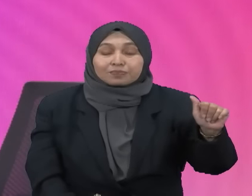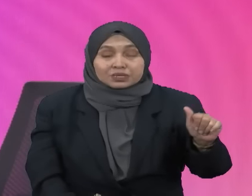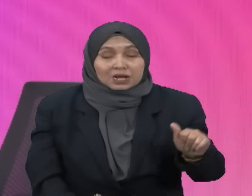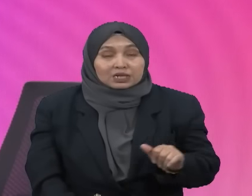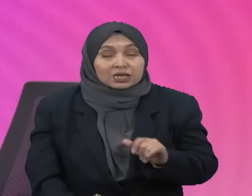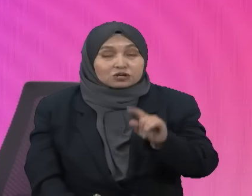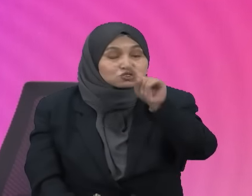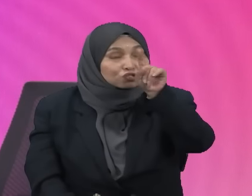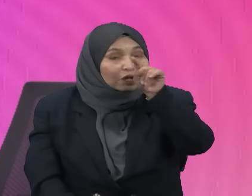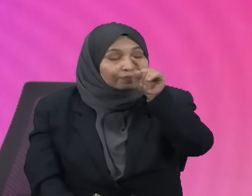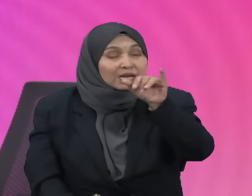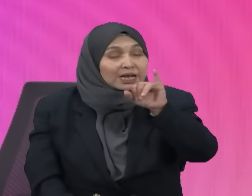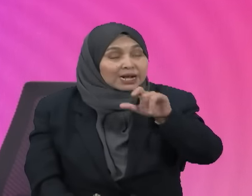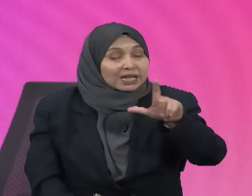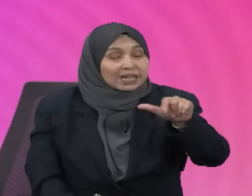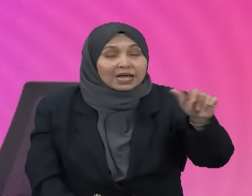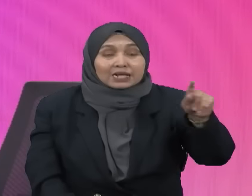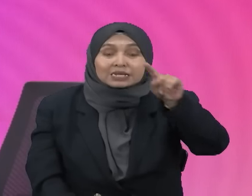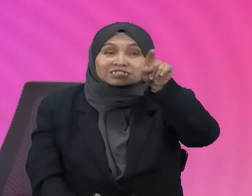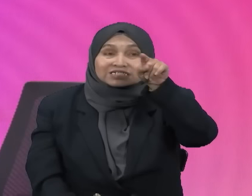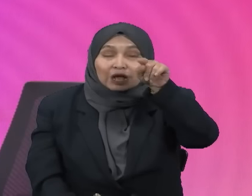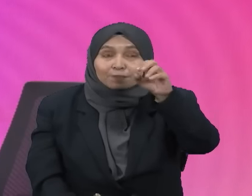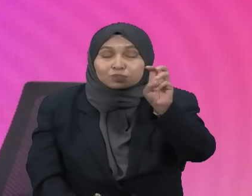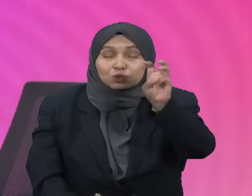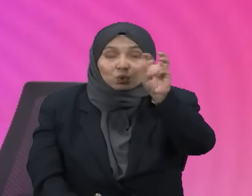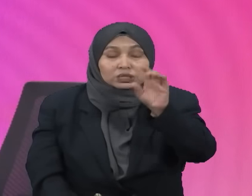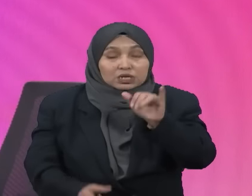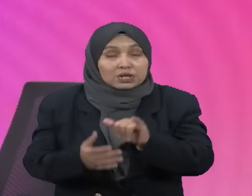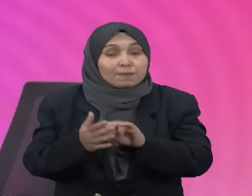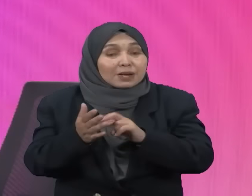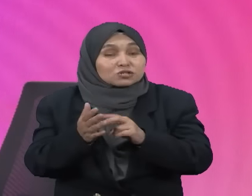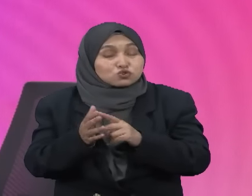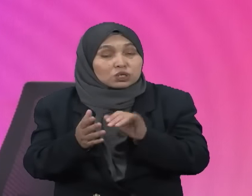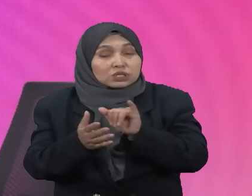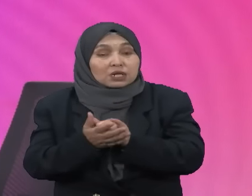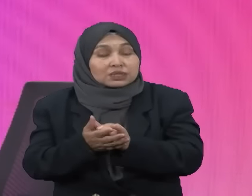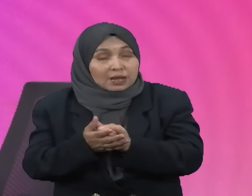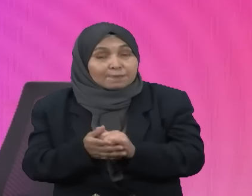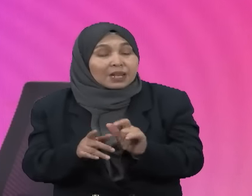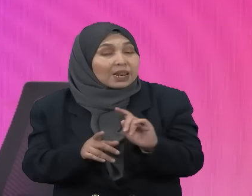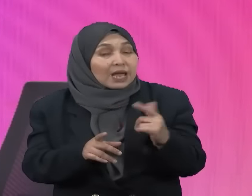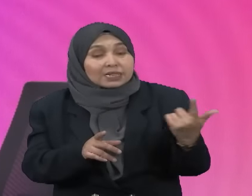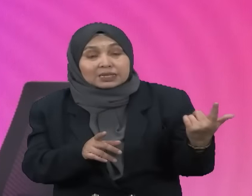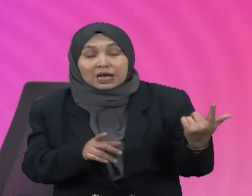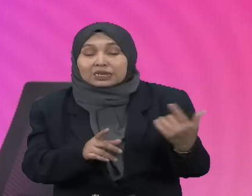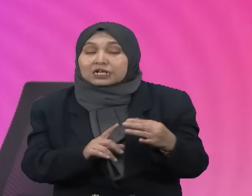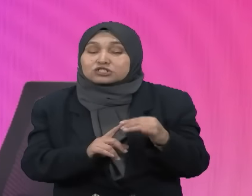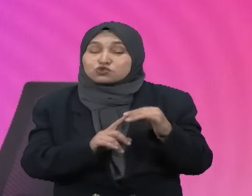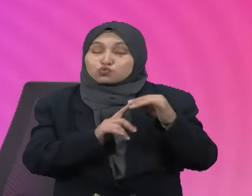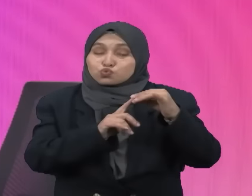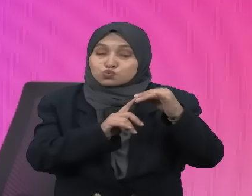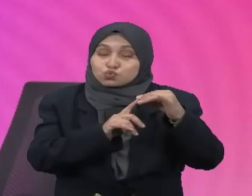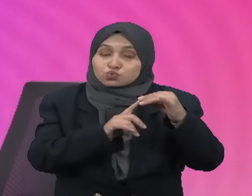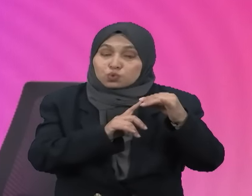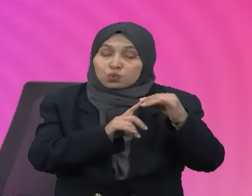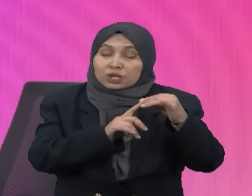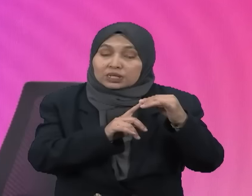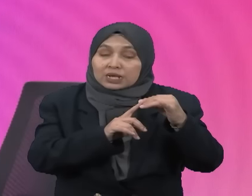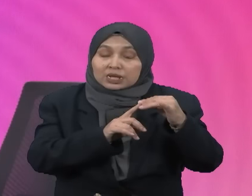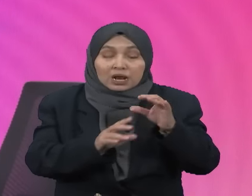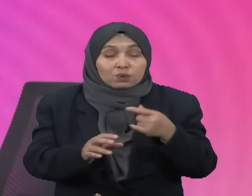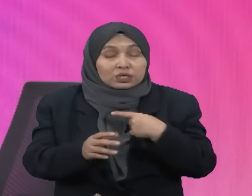kena dengar molek, illa yang ada sabdu, yang kita kata maksud dia sudut bahasa melainkan, kecuali. Jadi kalau